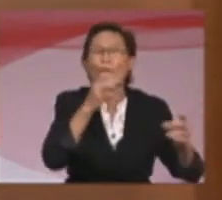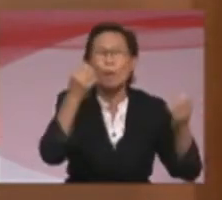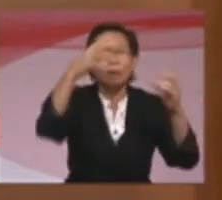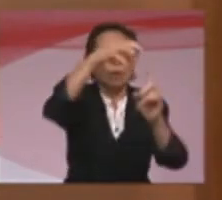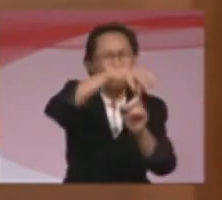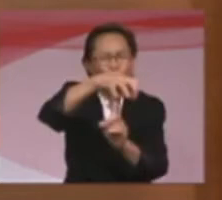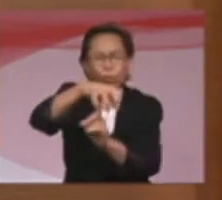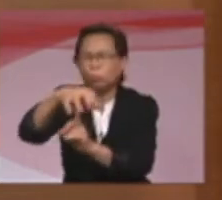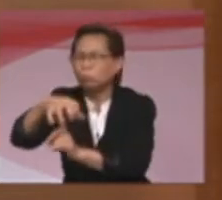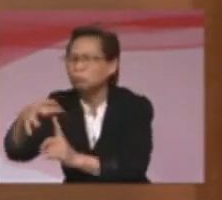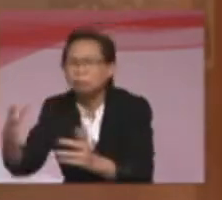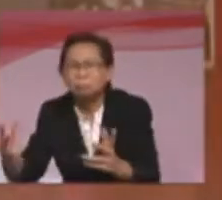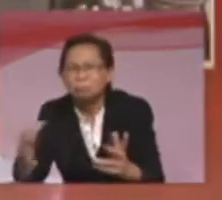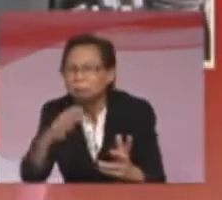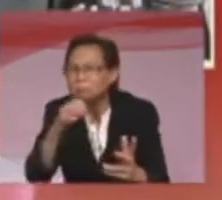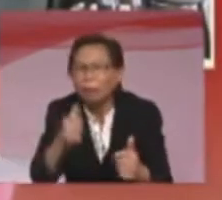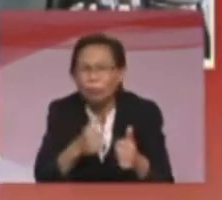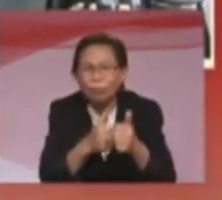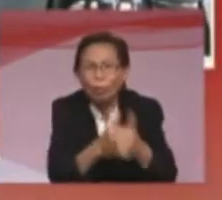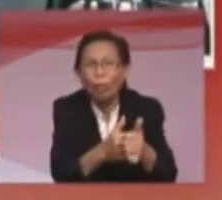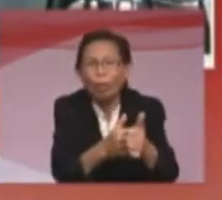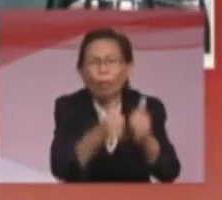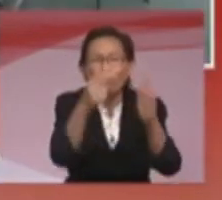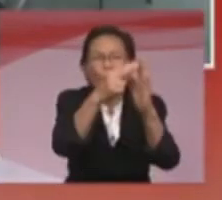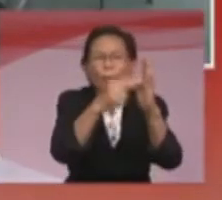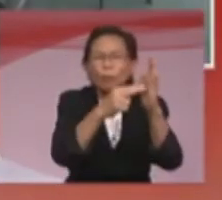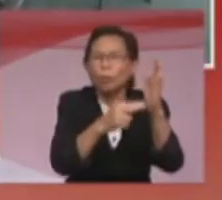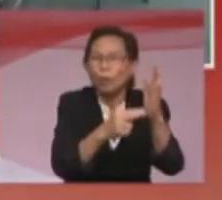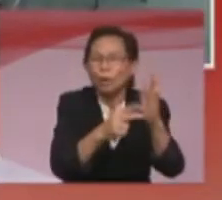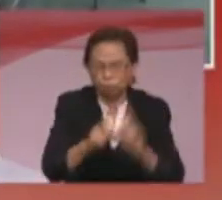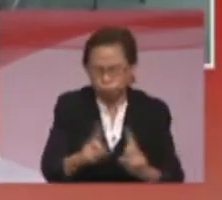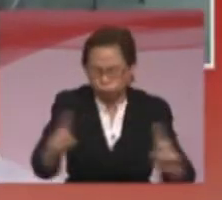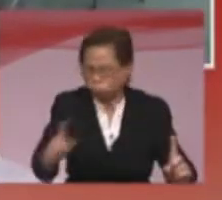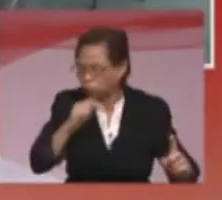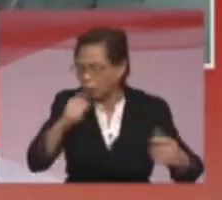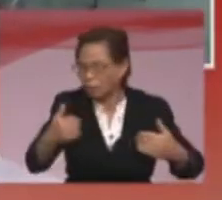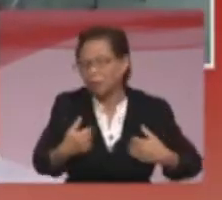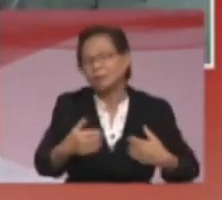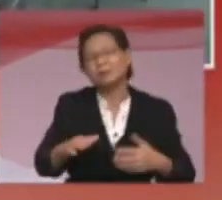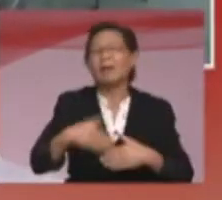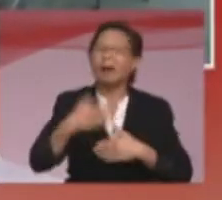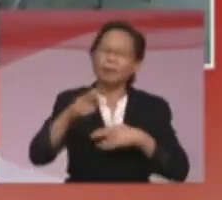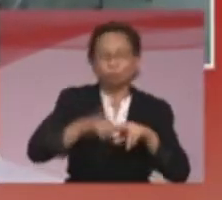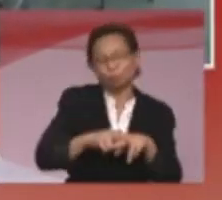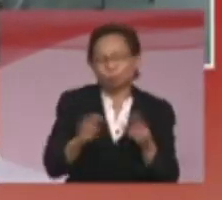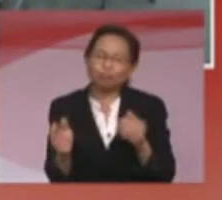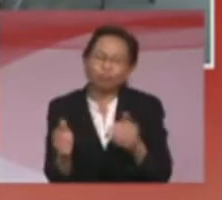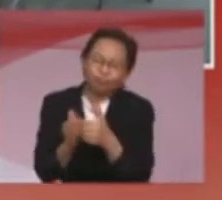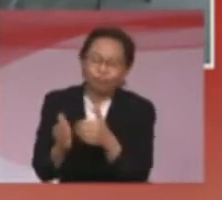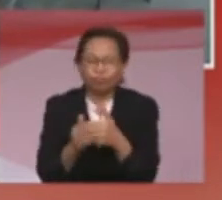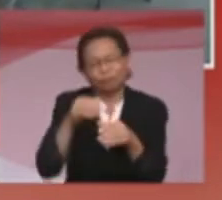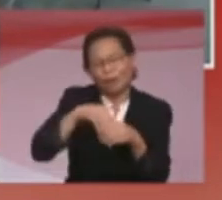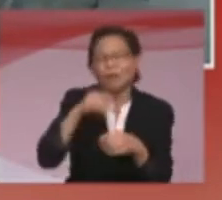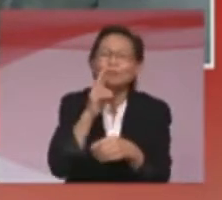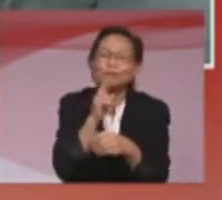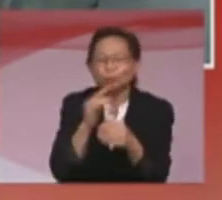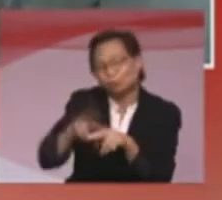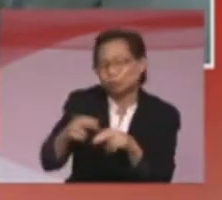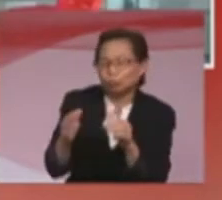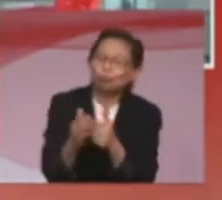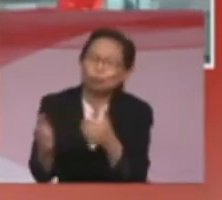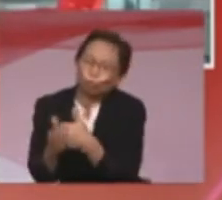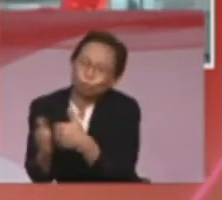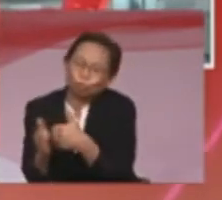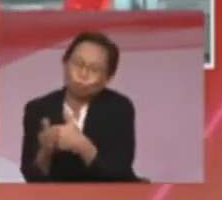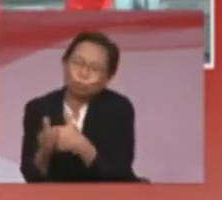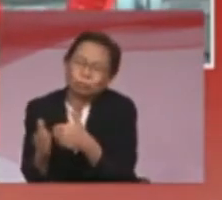warung-warung tidak melakukan peraturan yang ditetapkan ini. Akhirnya duduk berhimpit-himpit di dalam restoran dan sebagainya seperti